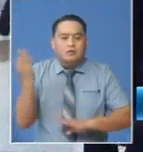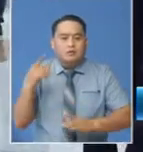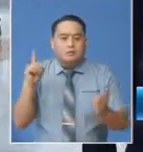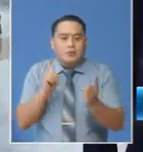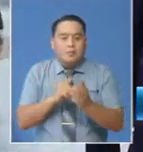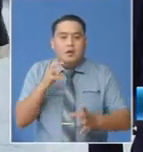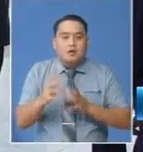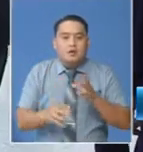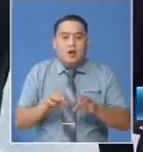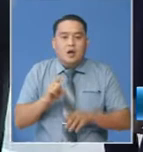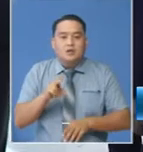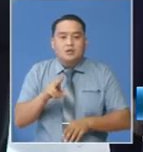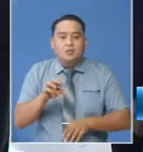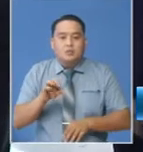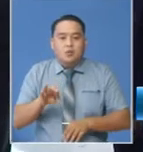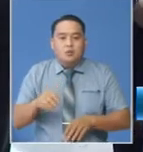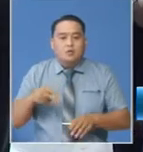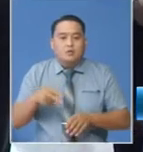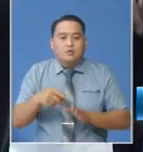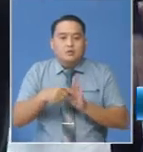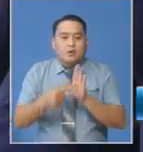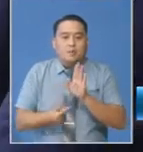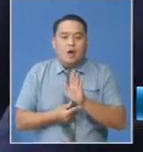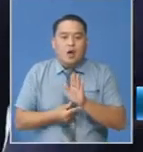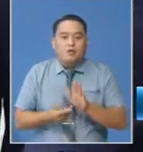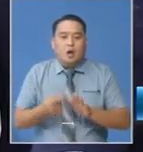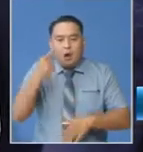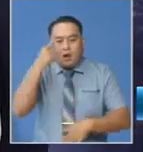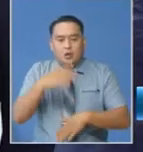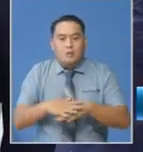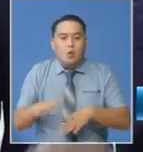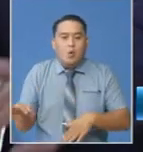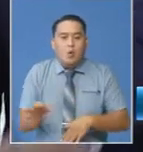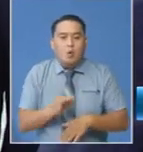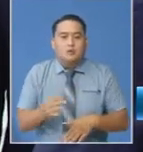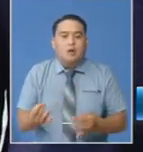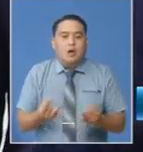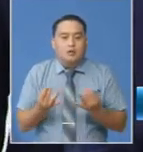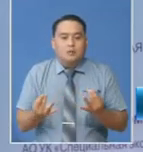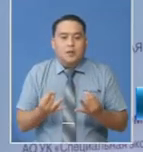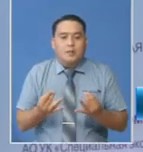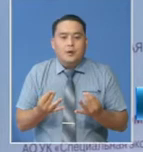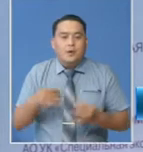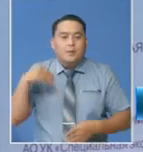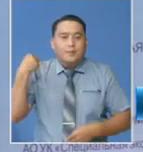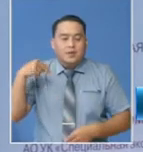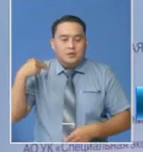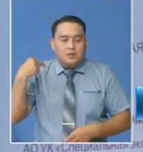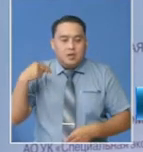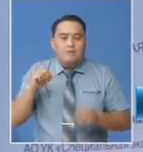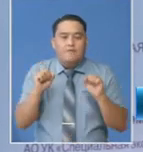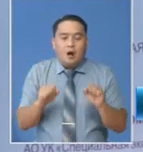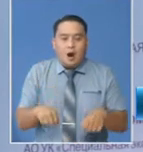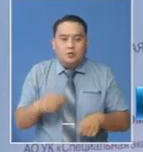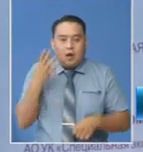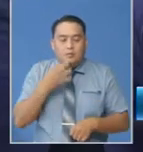на международной выставке «Экспо-2017». Уже тогда аким области заинтересовал президента Татарстана возможностями